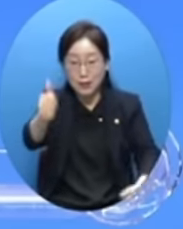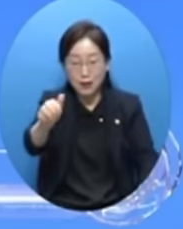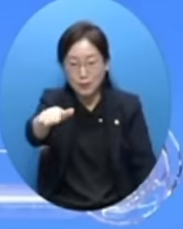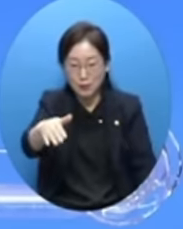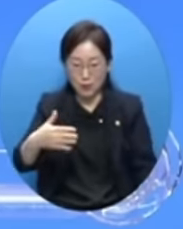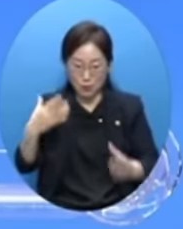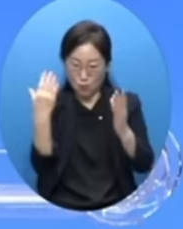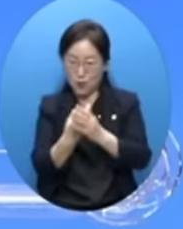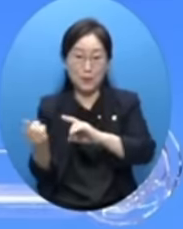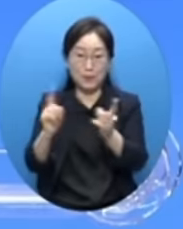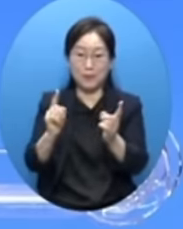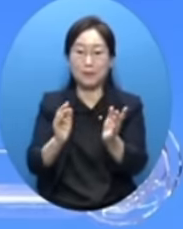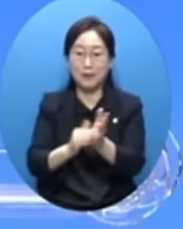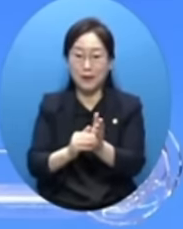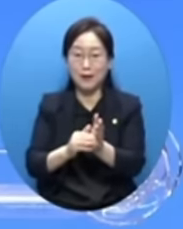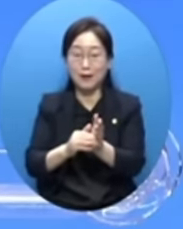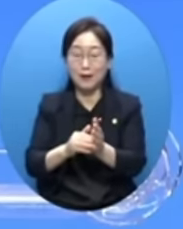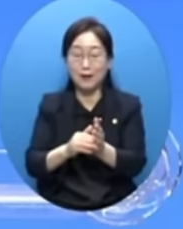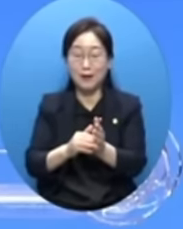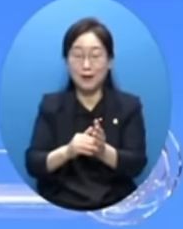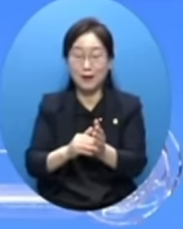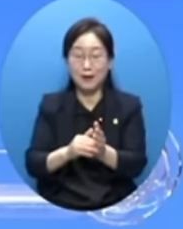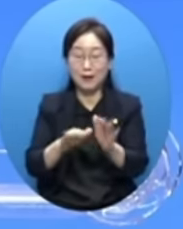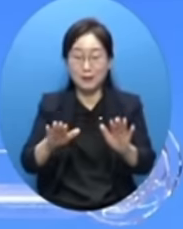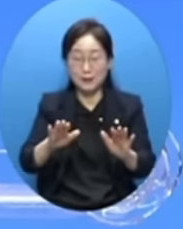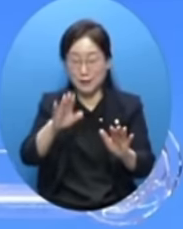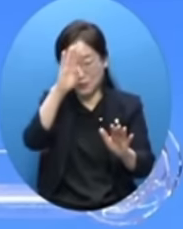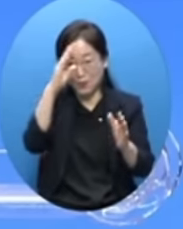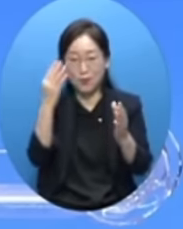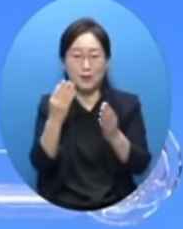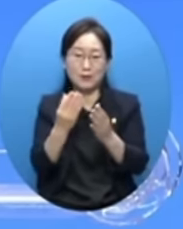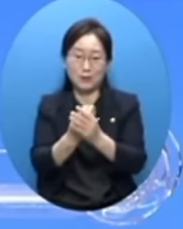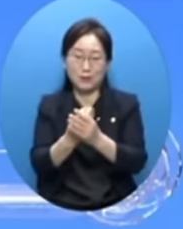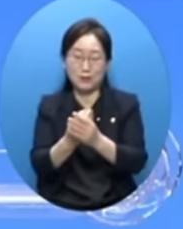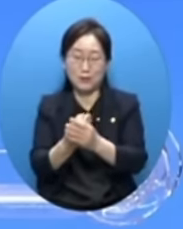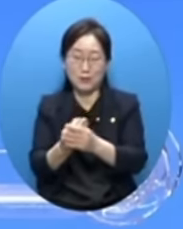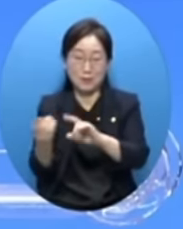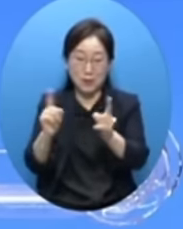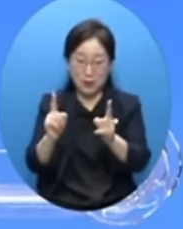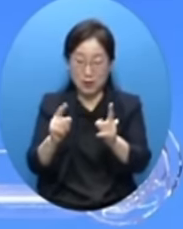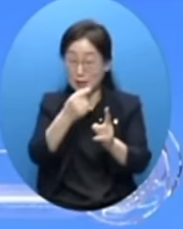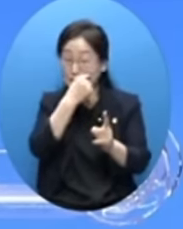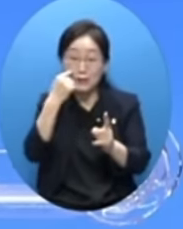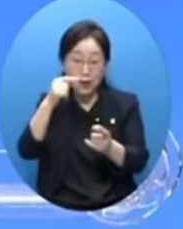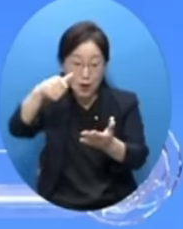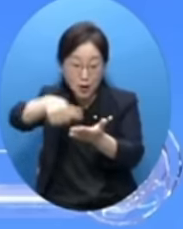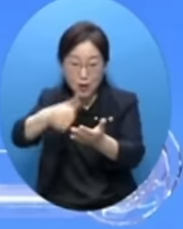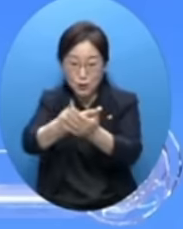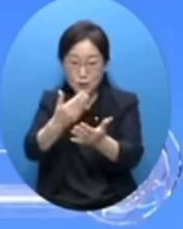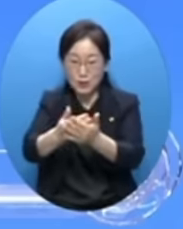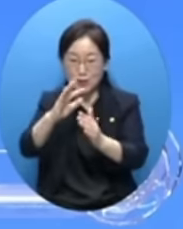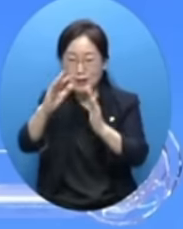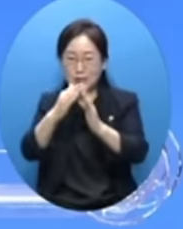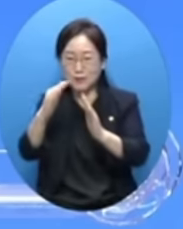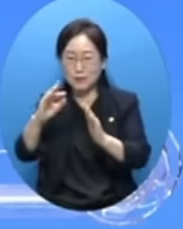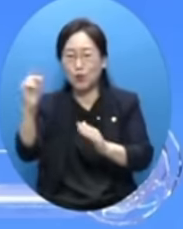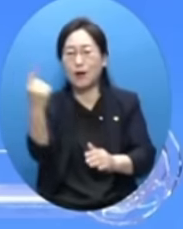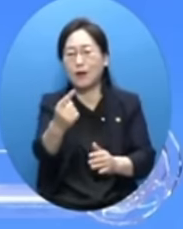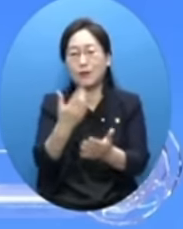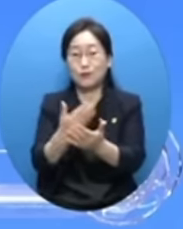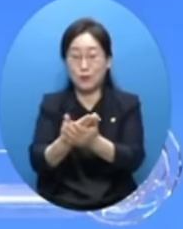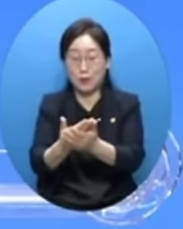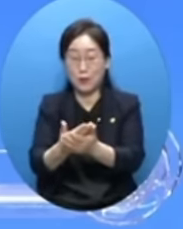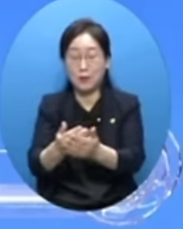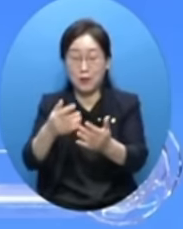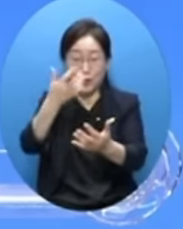치료를 받았으니까 이제는 병이 났다고 하는 소리를 써줘서 이제 가족으로 돌아가게 해주십시오. 그래갖고 그